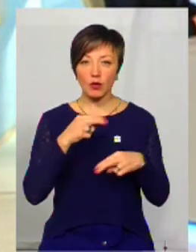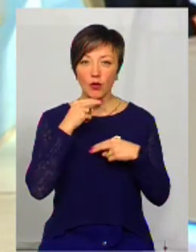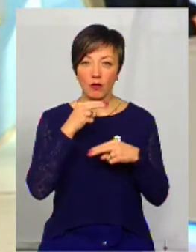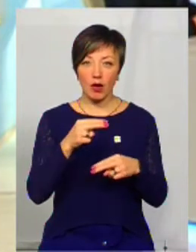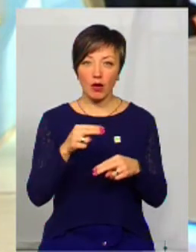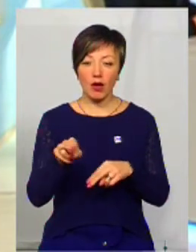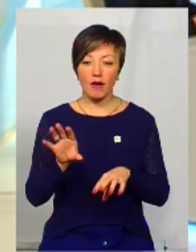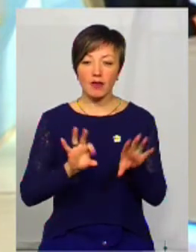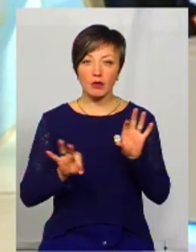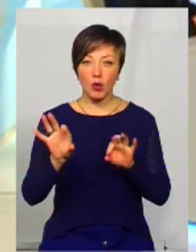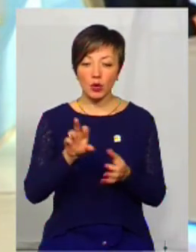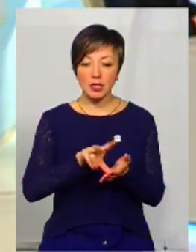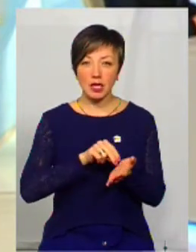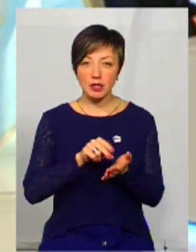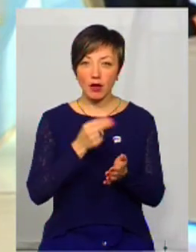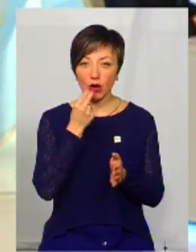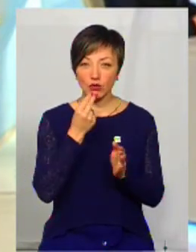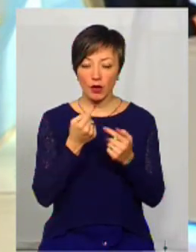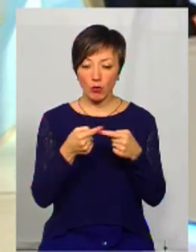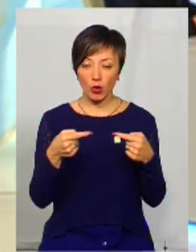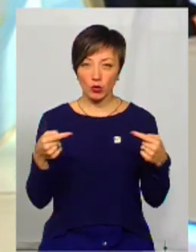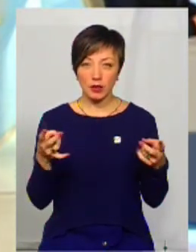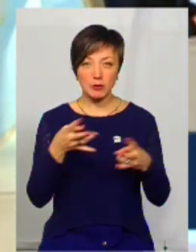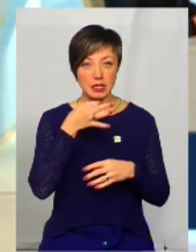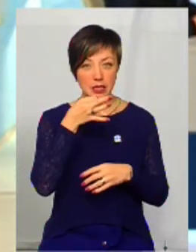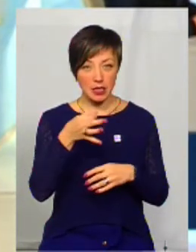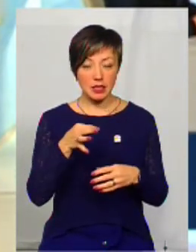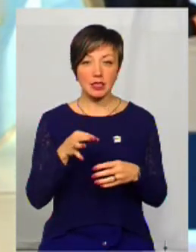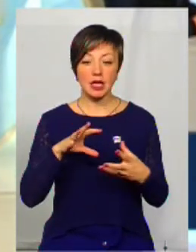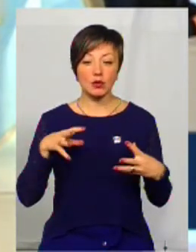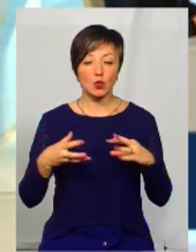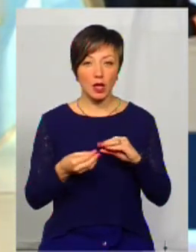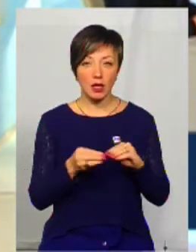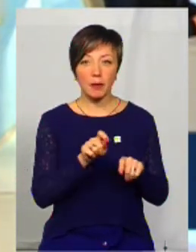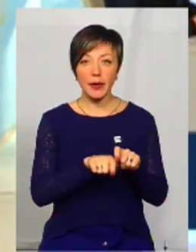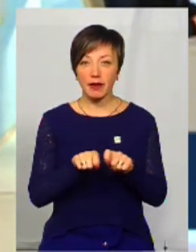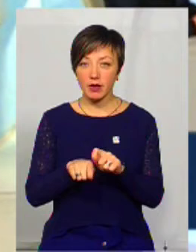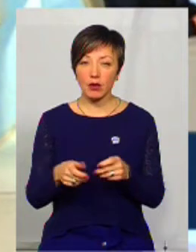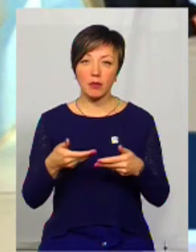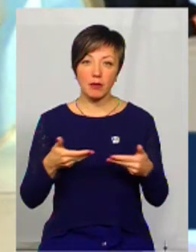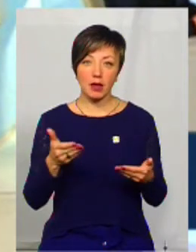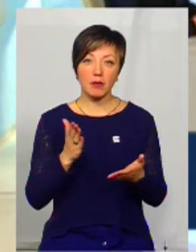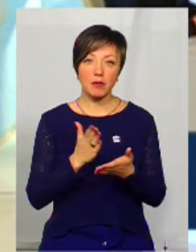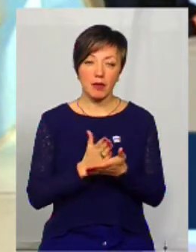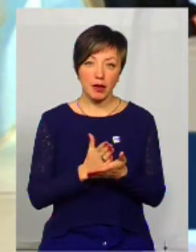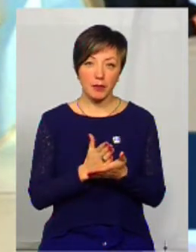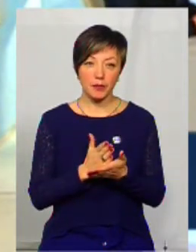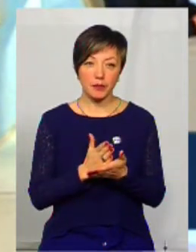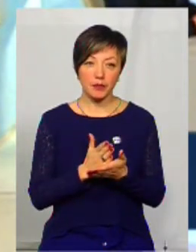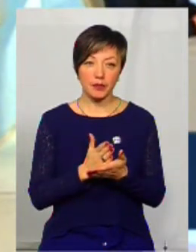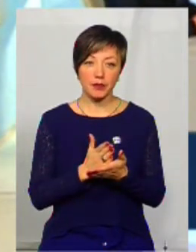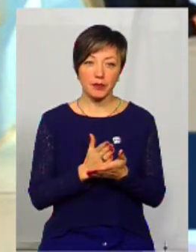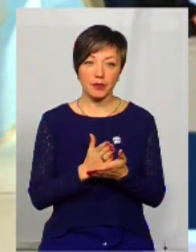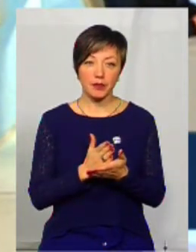увагу відбору зразків харчових продуктів. Слід зазначити, що за результатами перевірок ми десь маємо при планових перевірках,